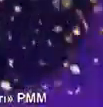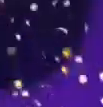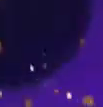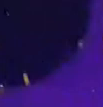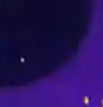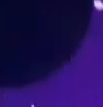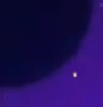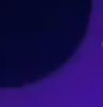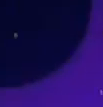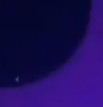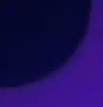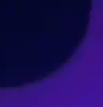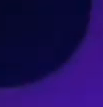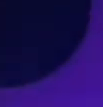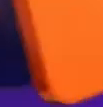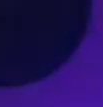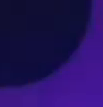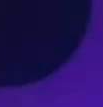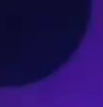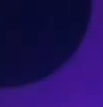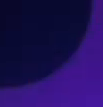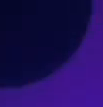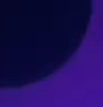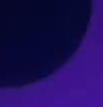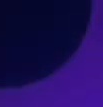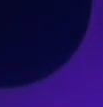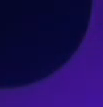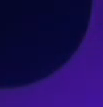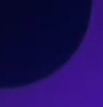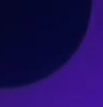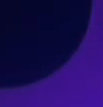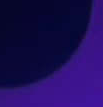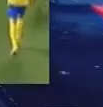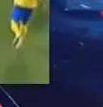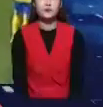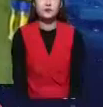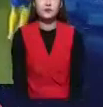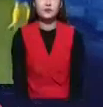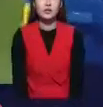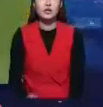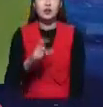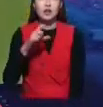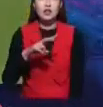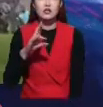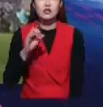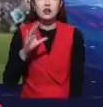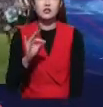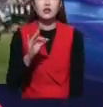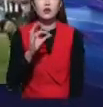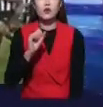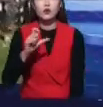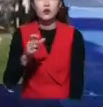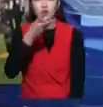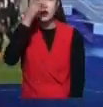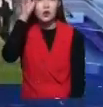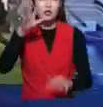үшін тегін болуы мүмкін. Винлайн төлеміне кепіл болады. Әл-Насыр Сауд Арабиясының король кубогының